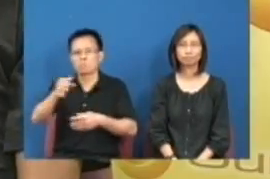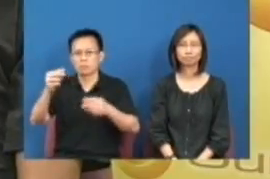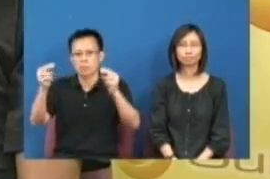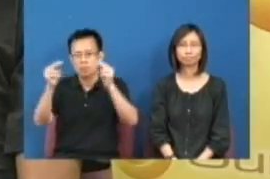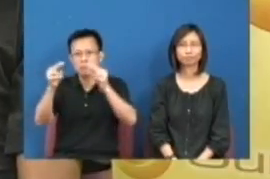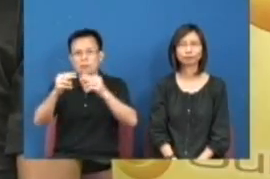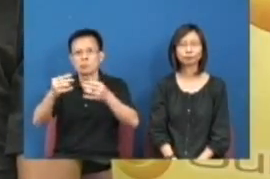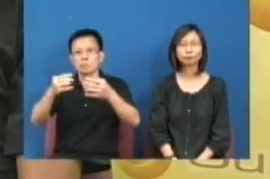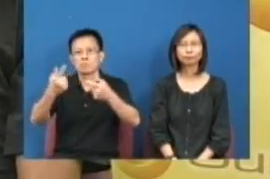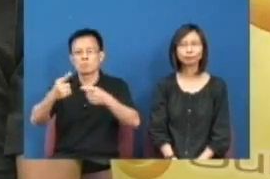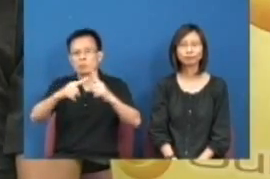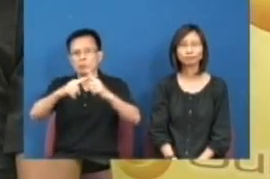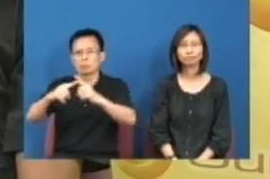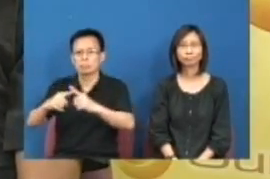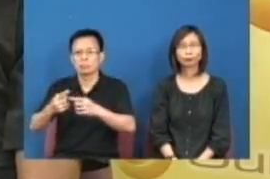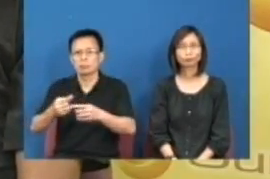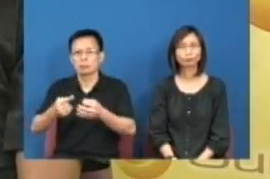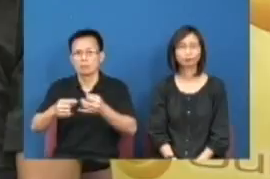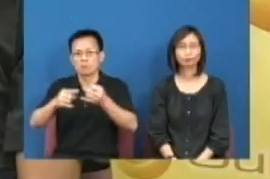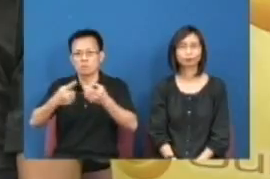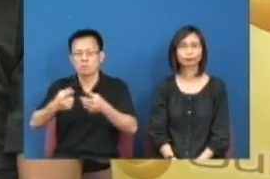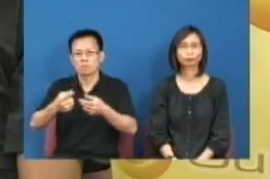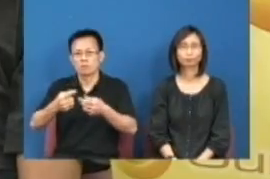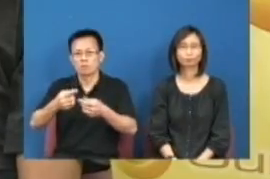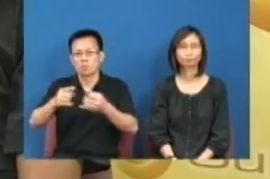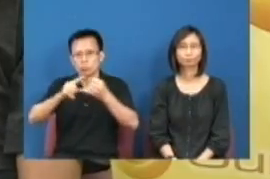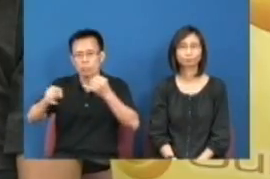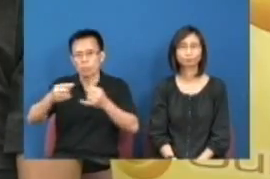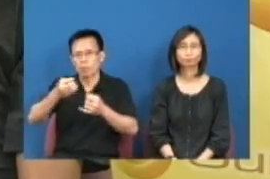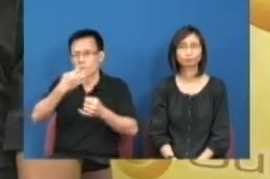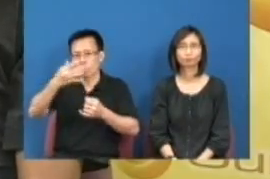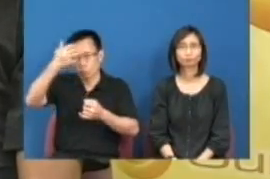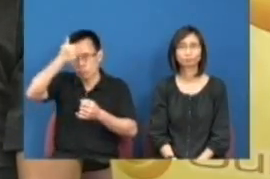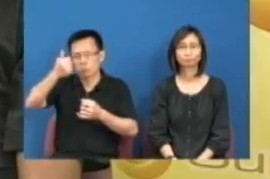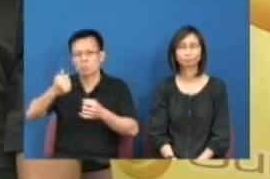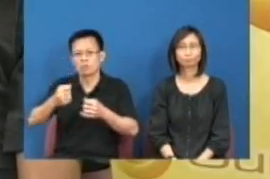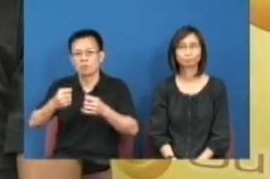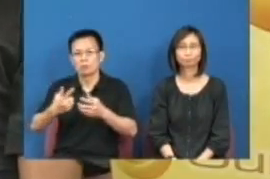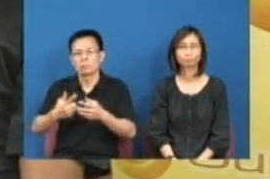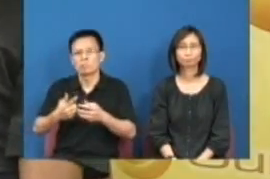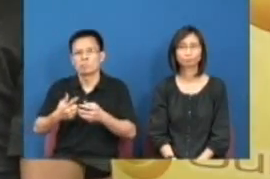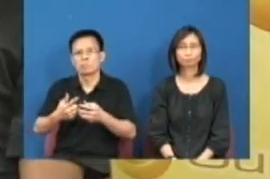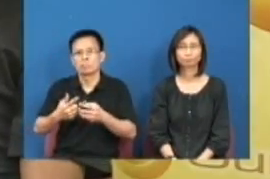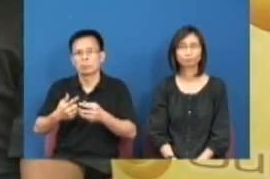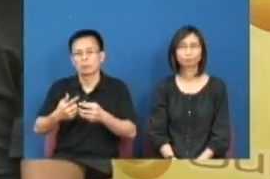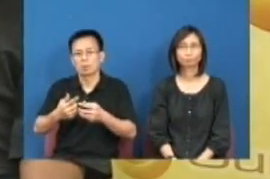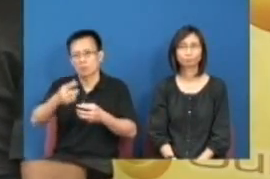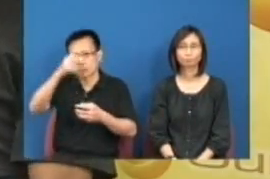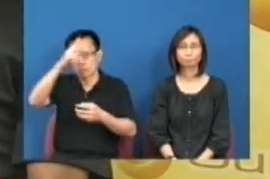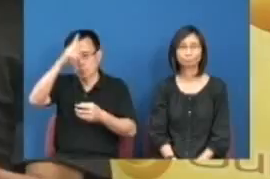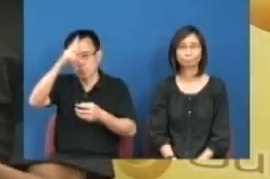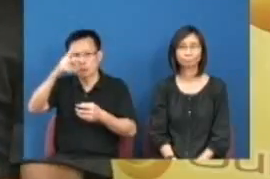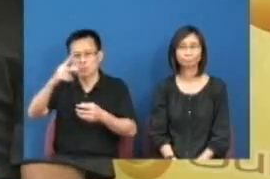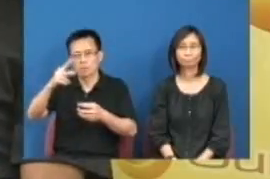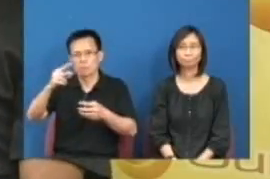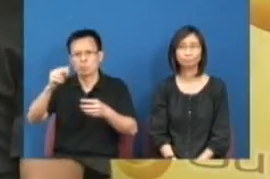阿肥棒當日嘅所謂即係政見會咧，即係話